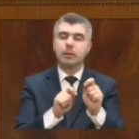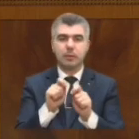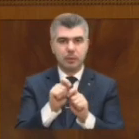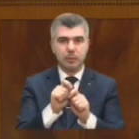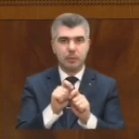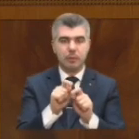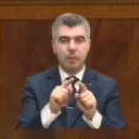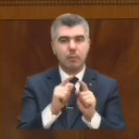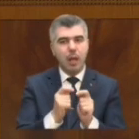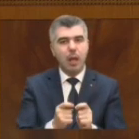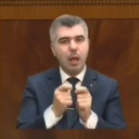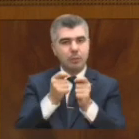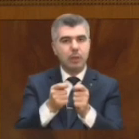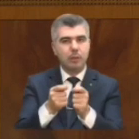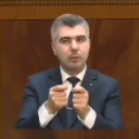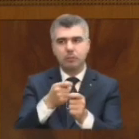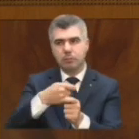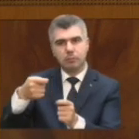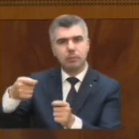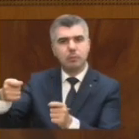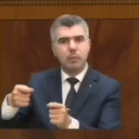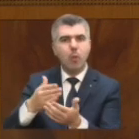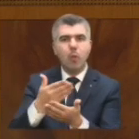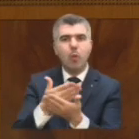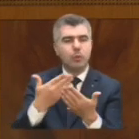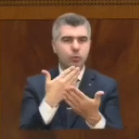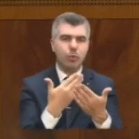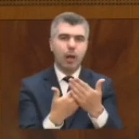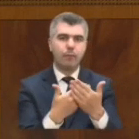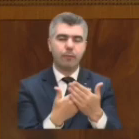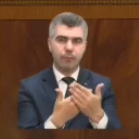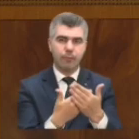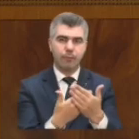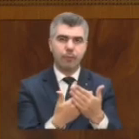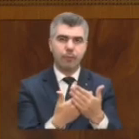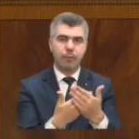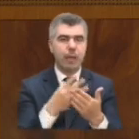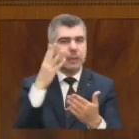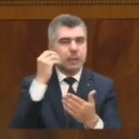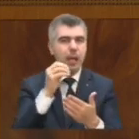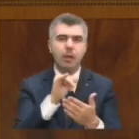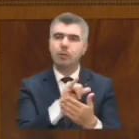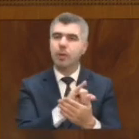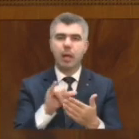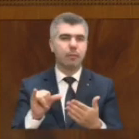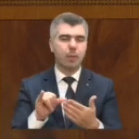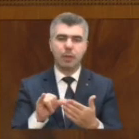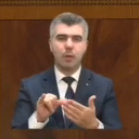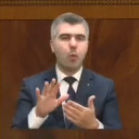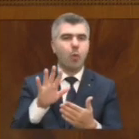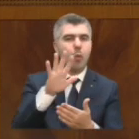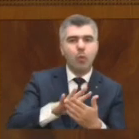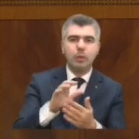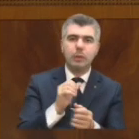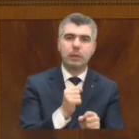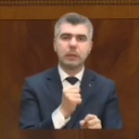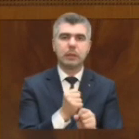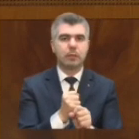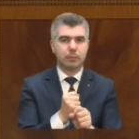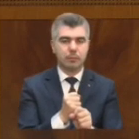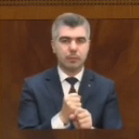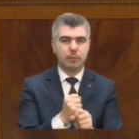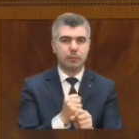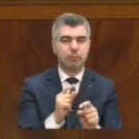نعطيه لكم باش تعرفوا على ارض الواقع شنو تنقوموا به. ما نسينا حتى بلاصه، حنا خدامين في كل شيء، وبالتالي وكذلك كاين امور اللي